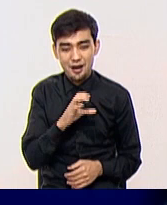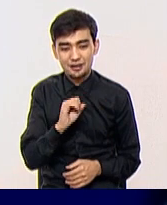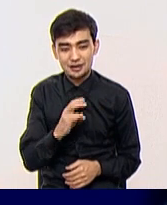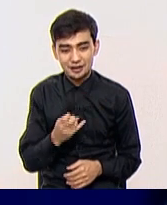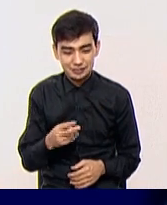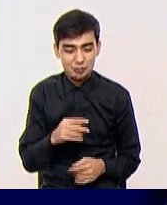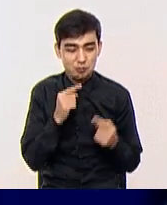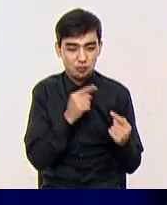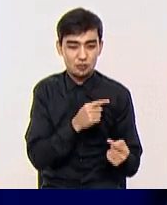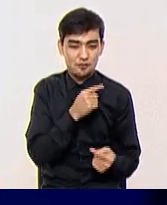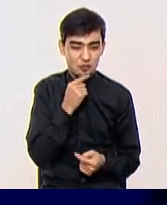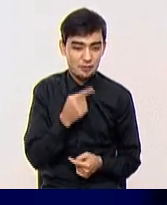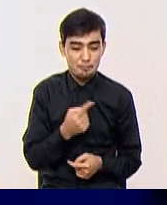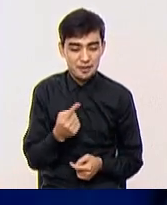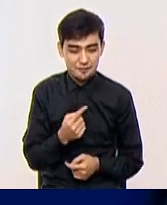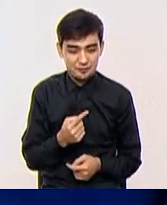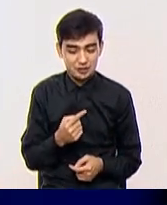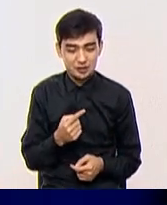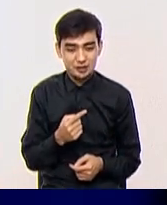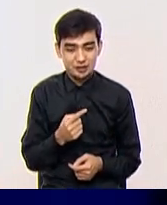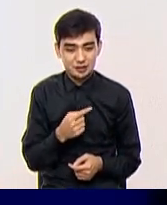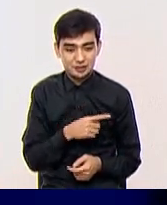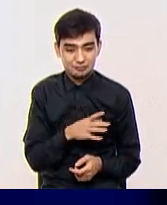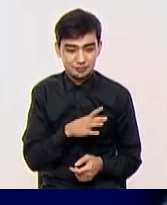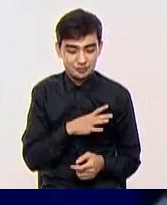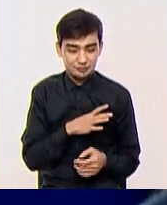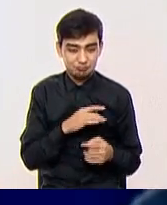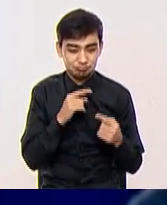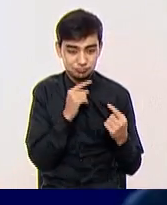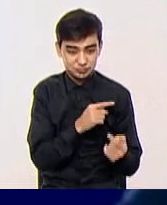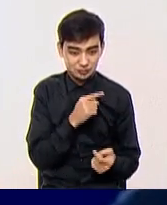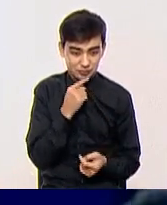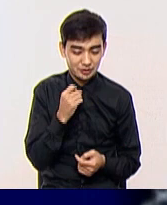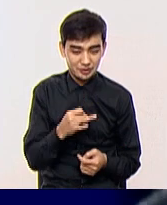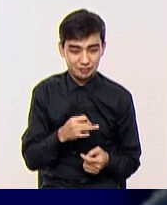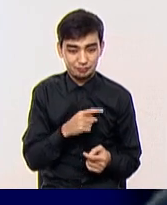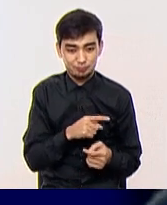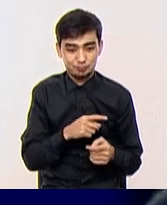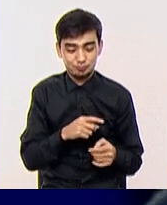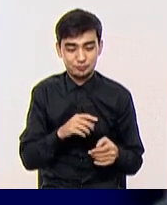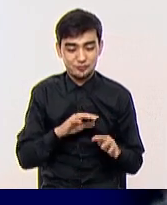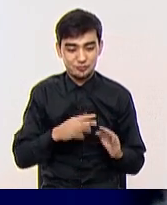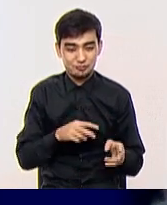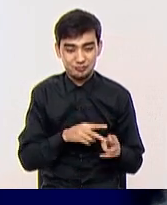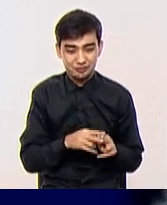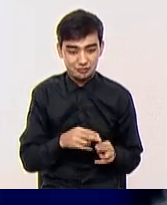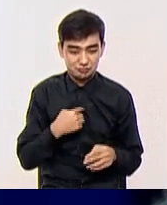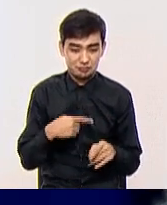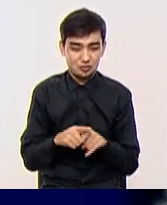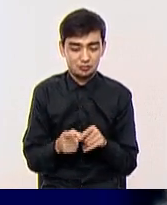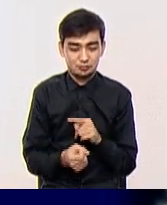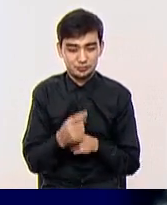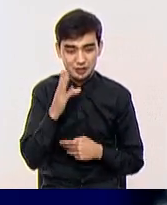против россии во первых даже раз уж они были введены в любом случае ничего нового с